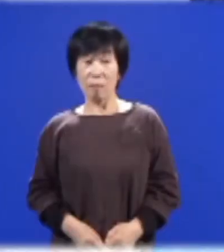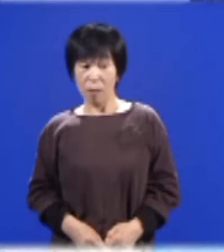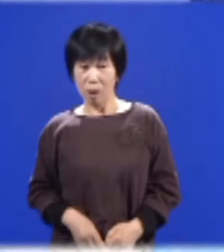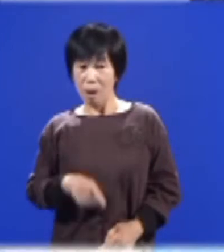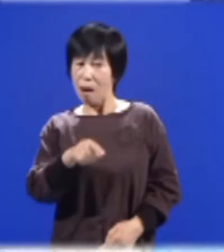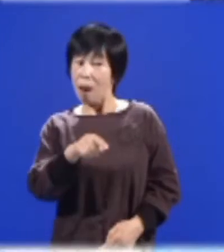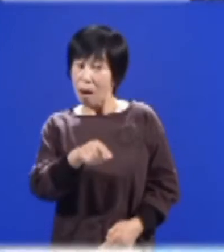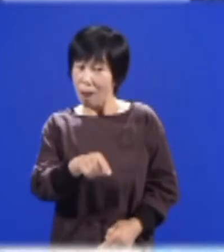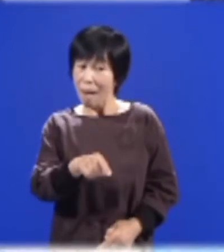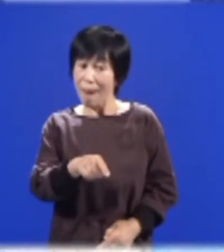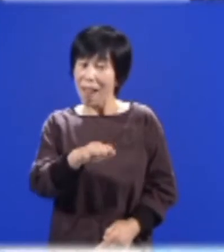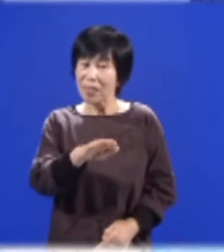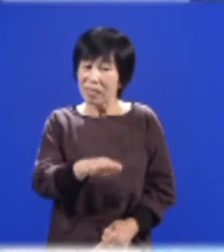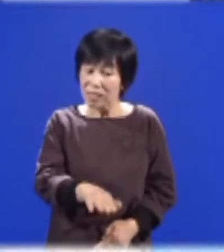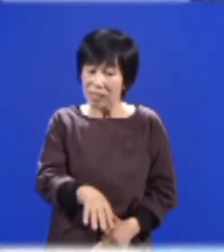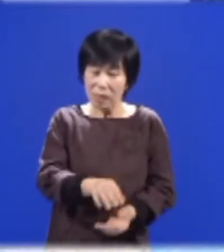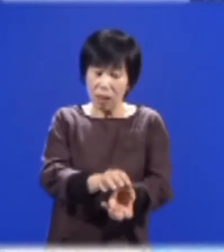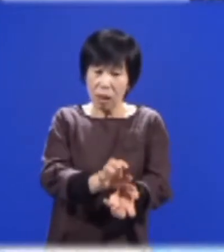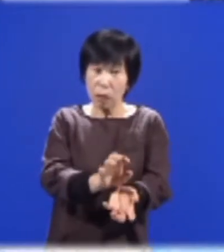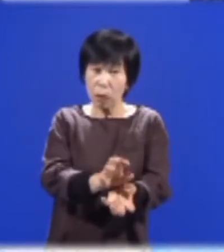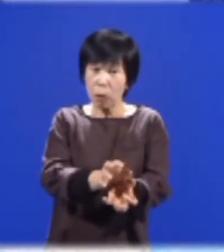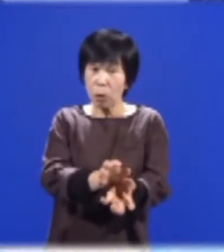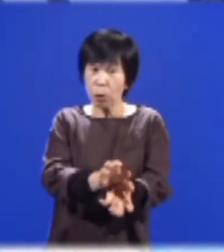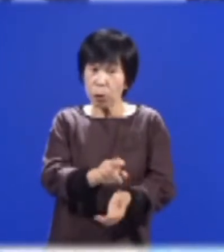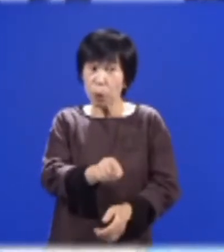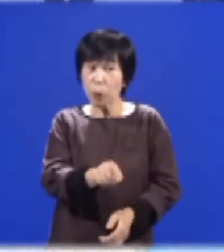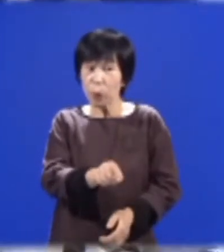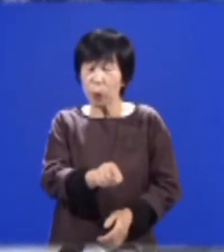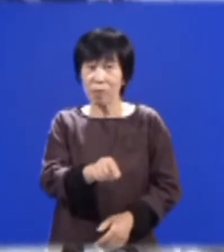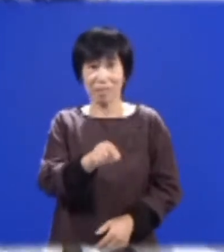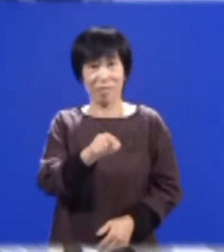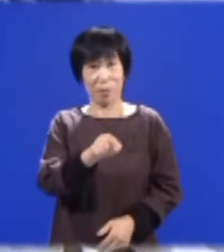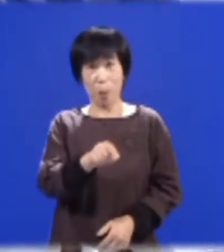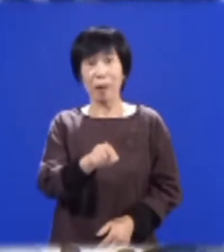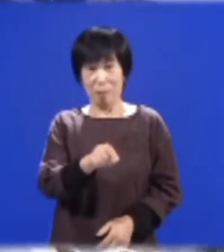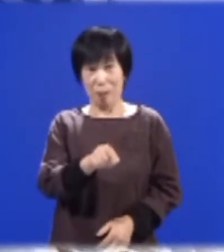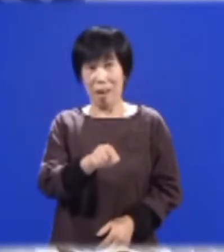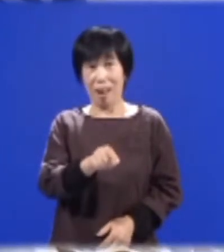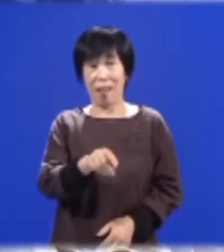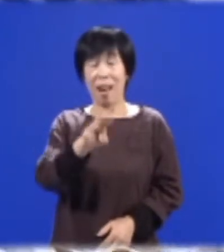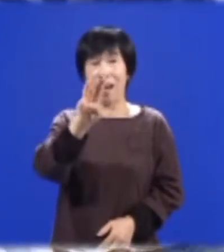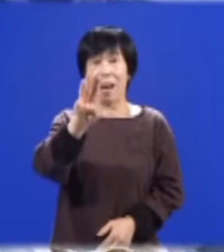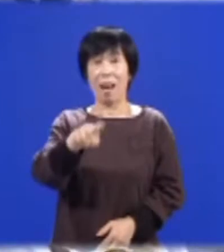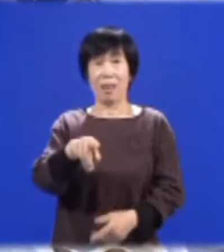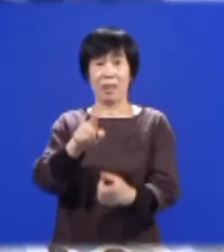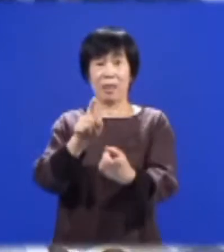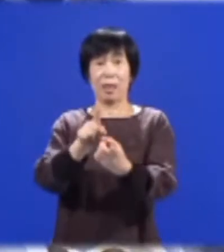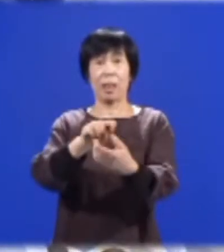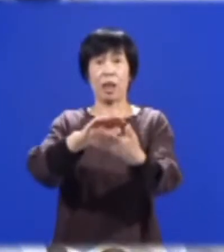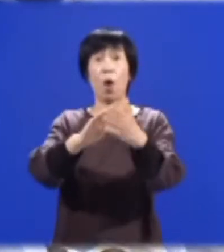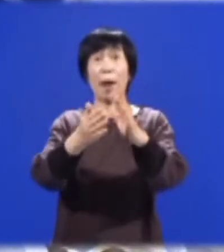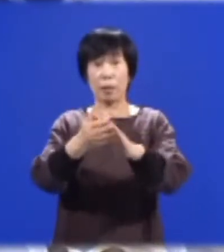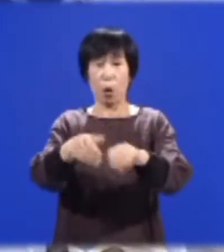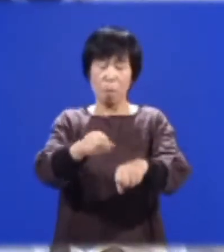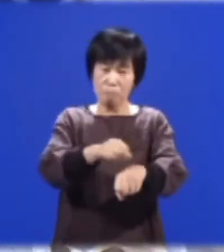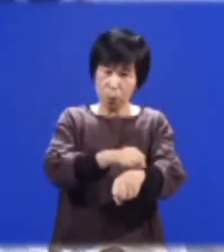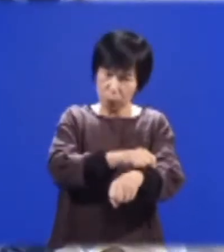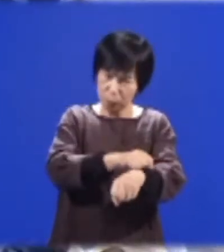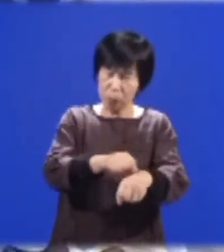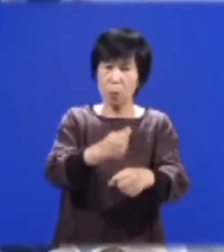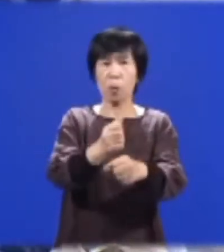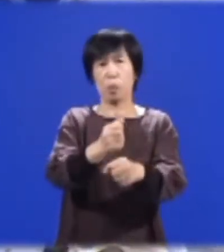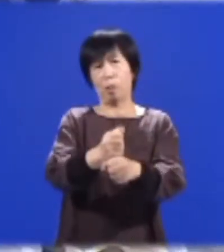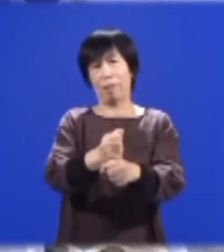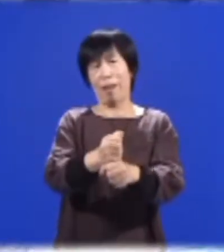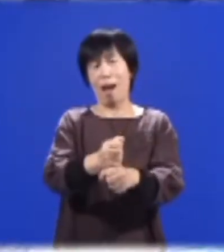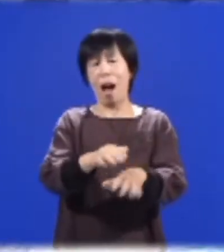あれ、小さな獅子も出てきましたよ。実はこれ、舞を行っている河合町のオリジナルで作